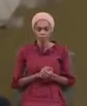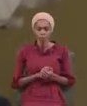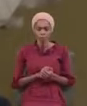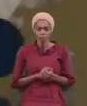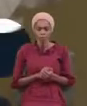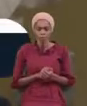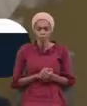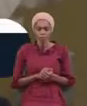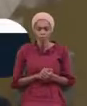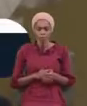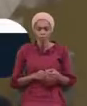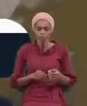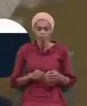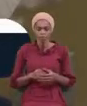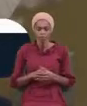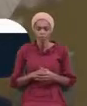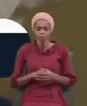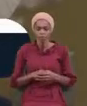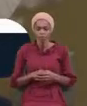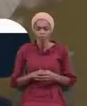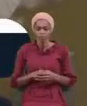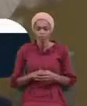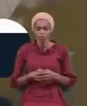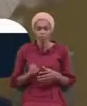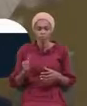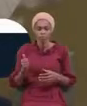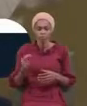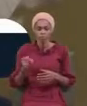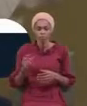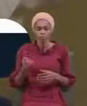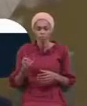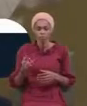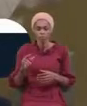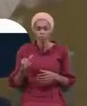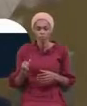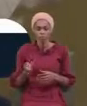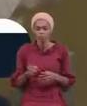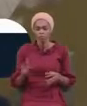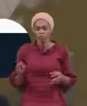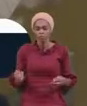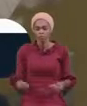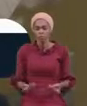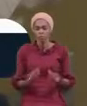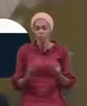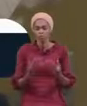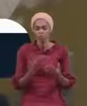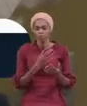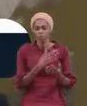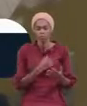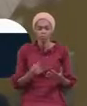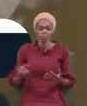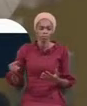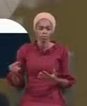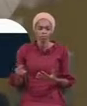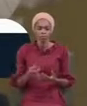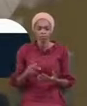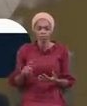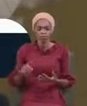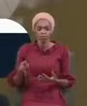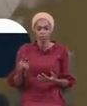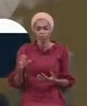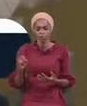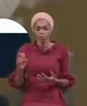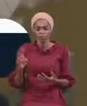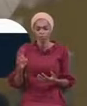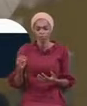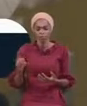thème les offrandes et le péché présomptuux dans notre étude